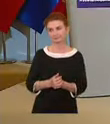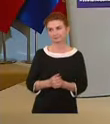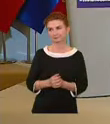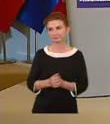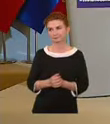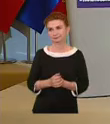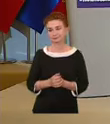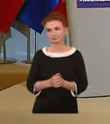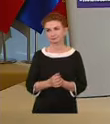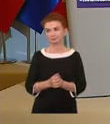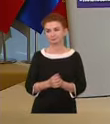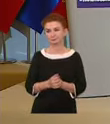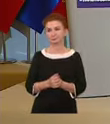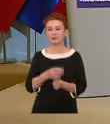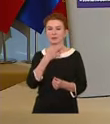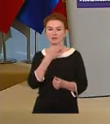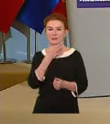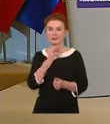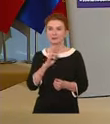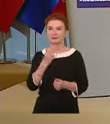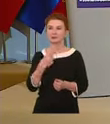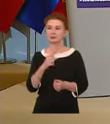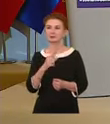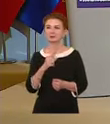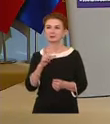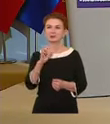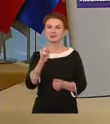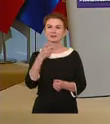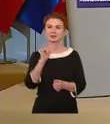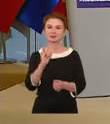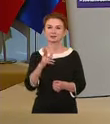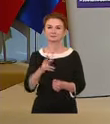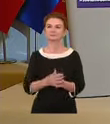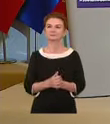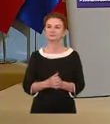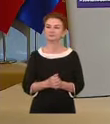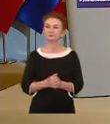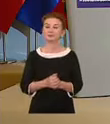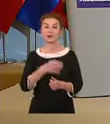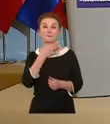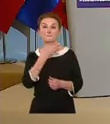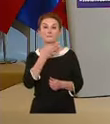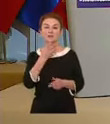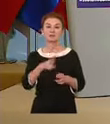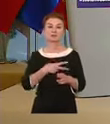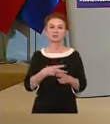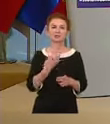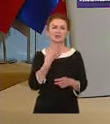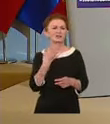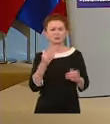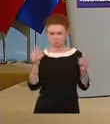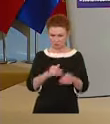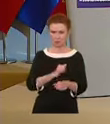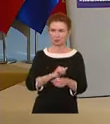bardzo. Proszę kolejne pytanie. Pytanie od pana redaktora Madeusza Calika z Super Expressu. On pyta o to, kiedy najwcześniej możemy